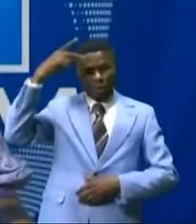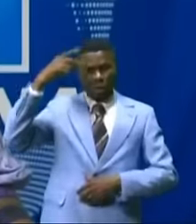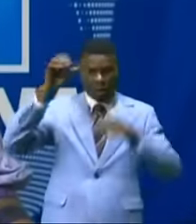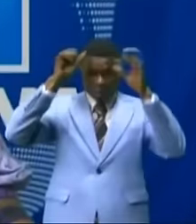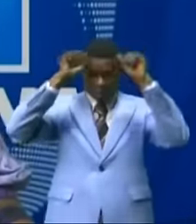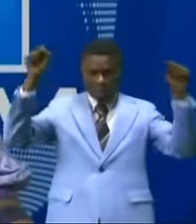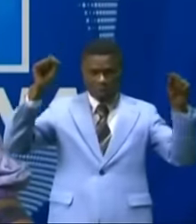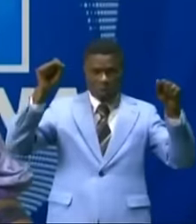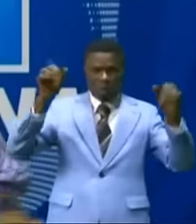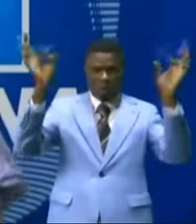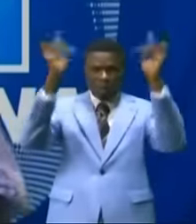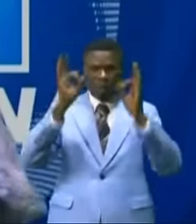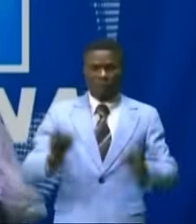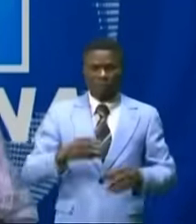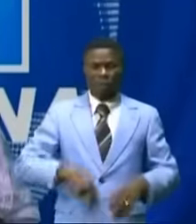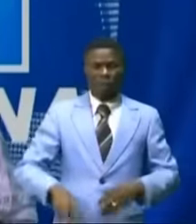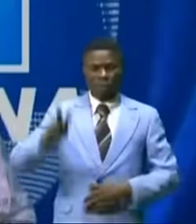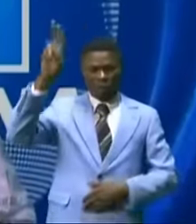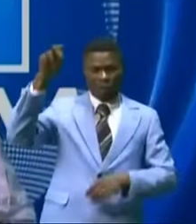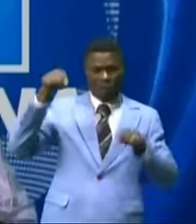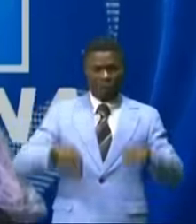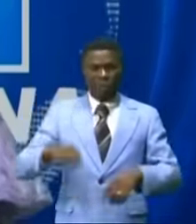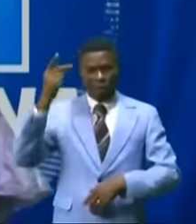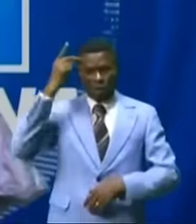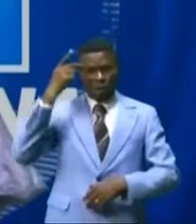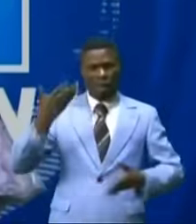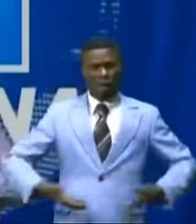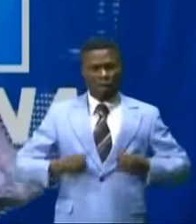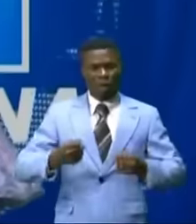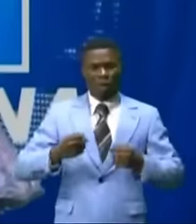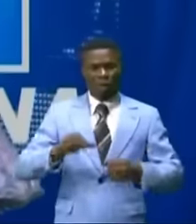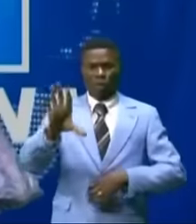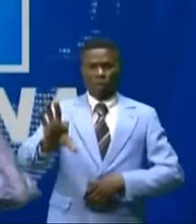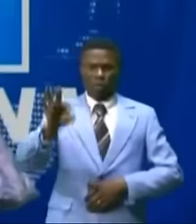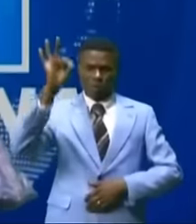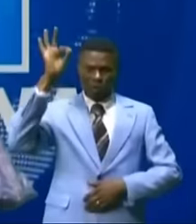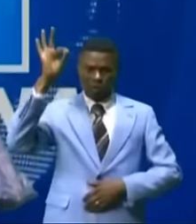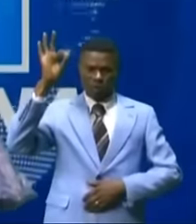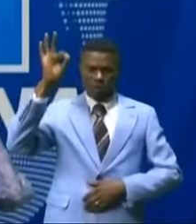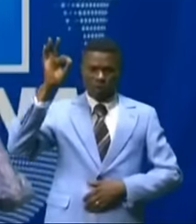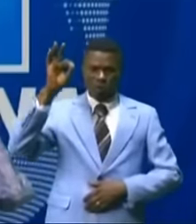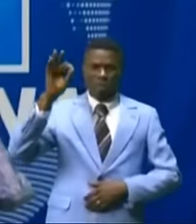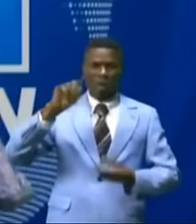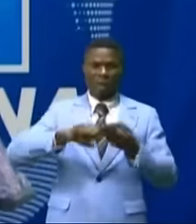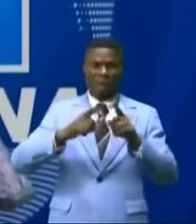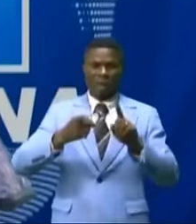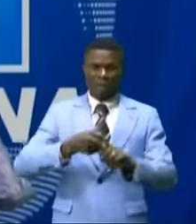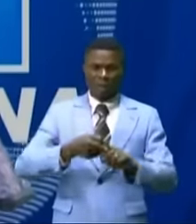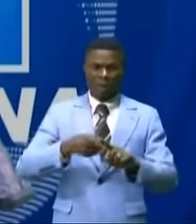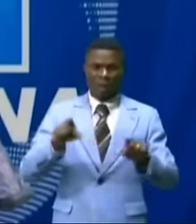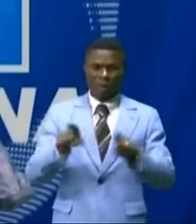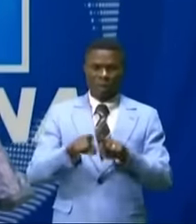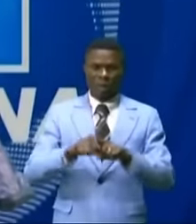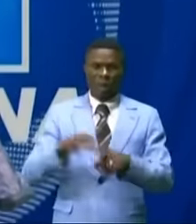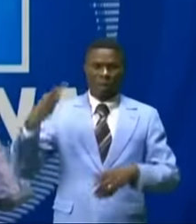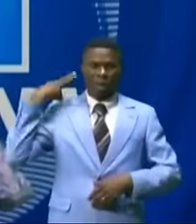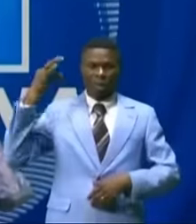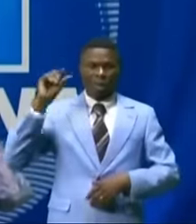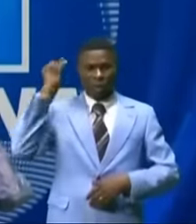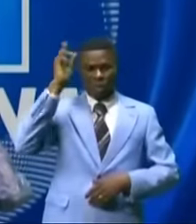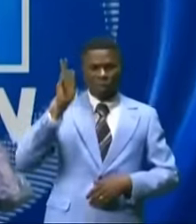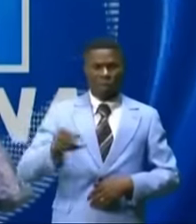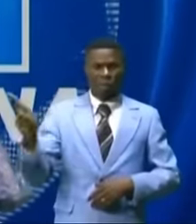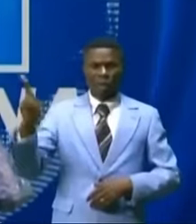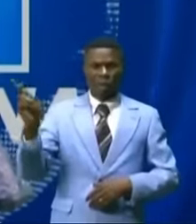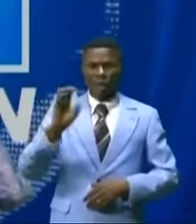présidents fédéraux de l'UDPS en séjour à Kinshasa saluent la désignation de leurs collègues comme candidat gouverneur du